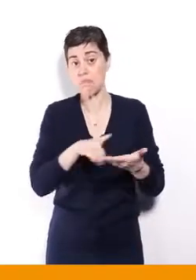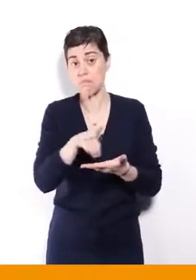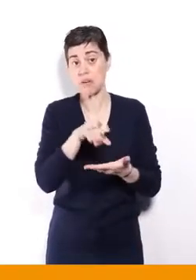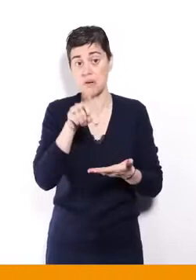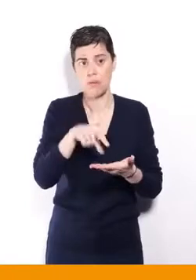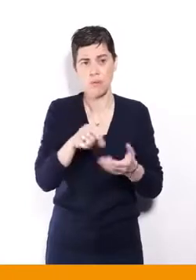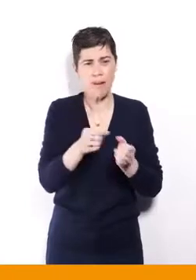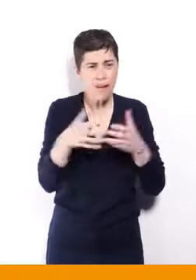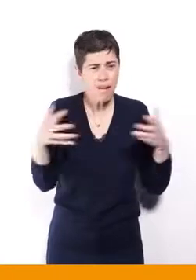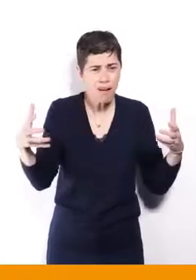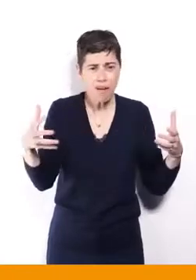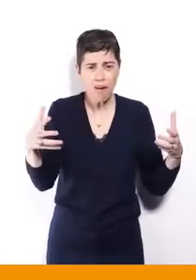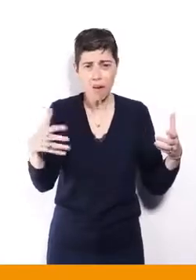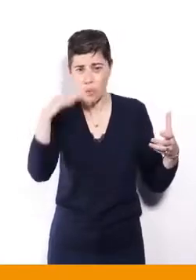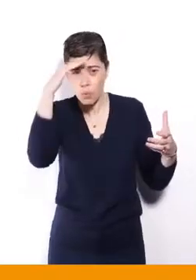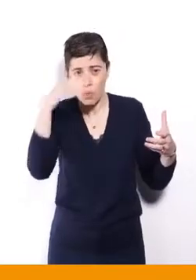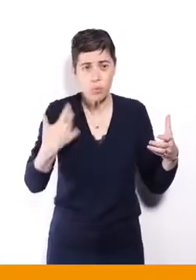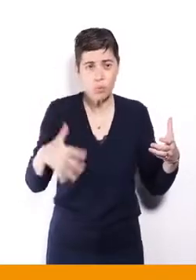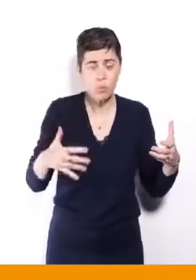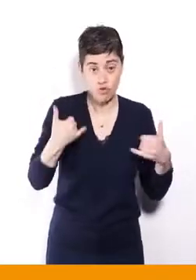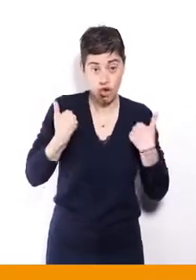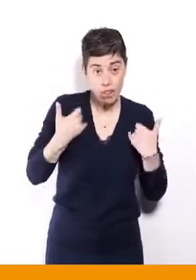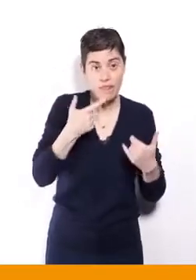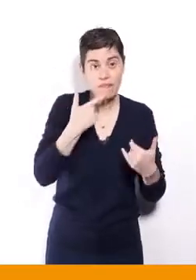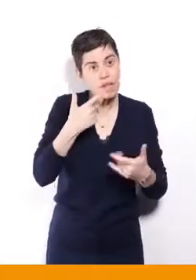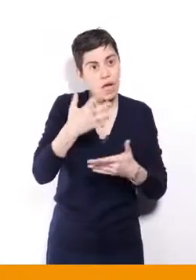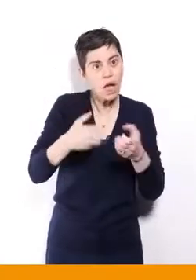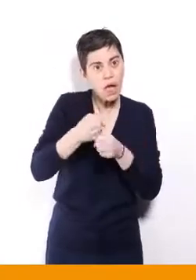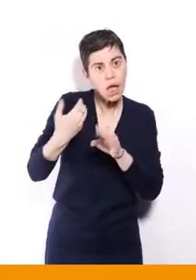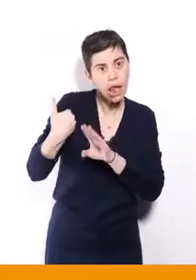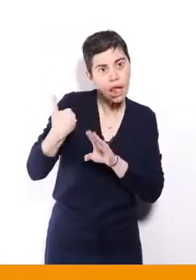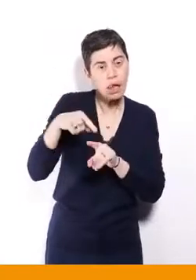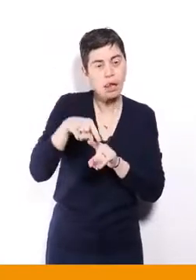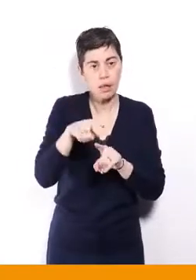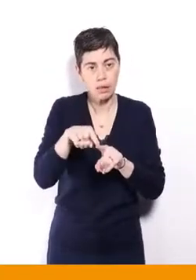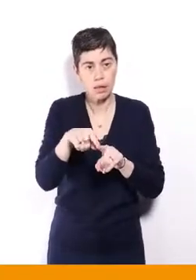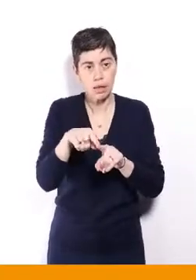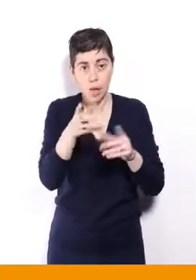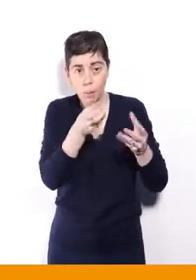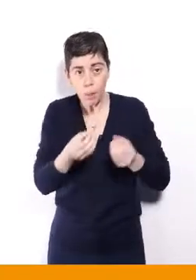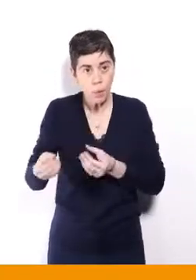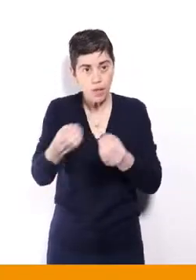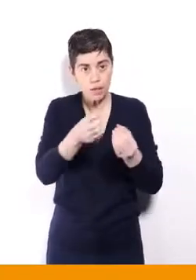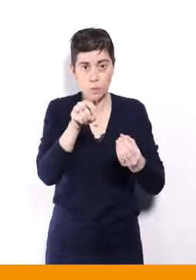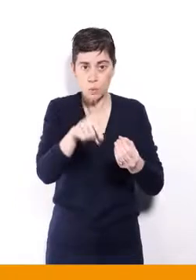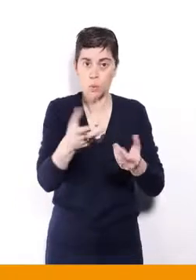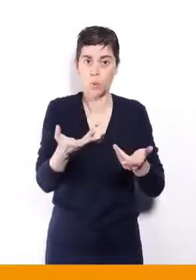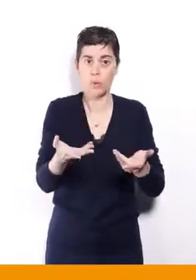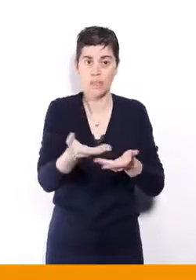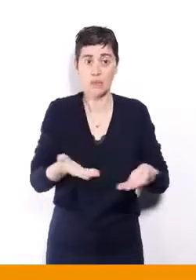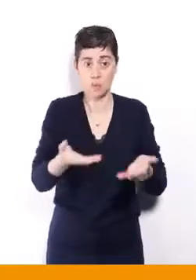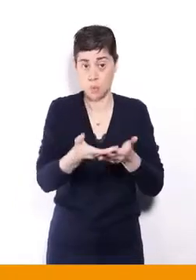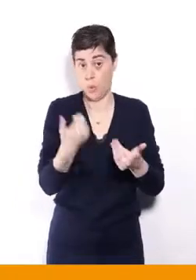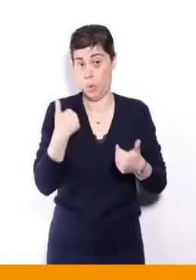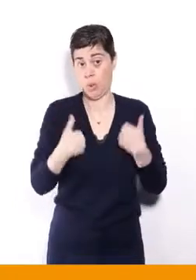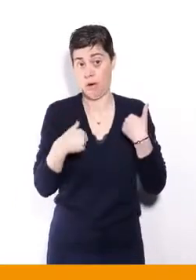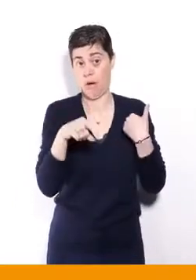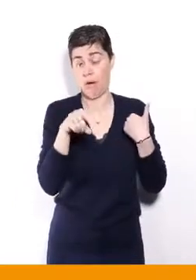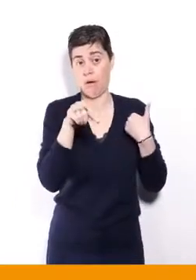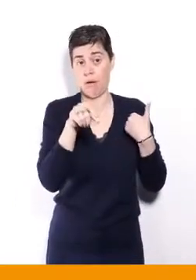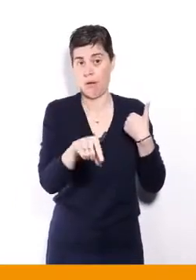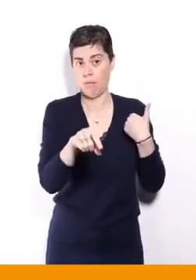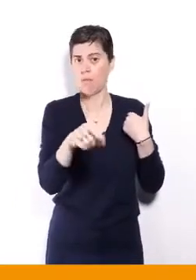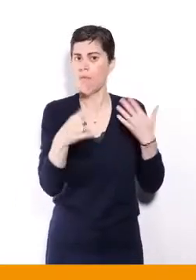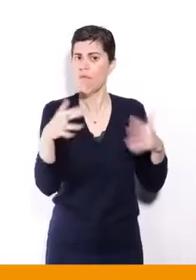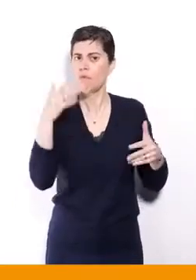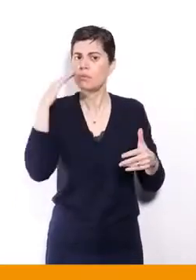immense, jeune, avec une population en situation de handicap repérée,